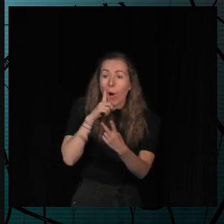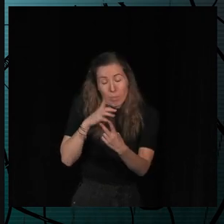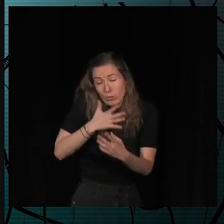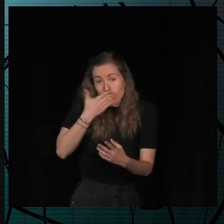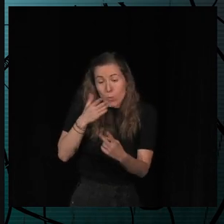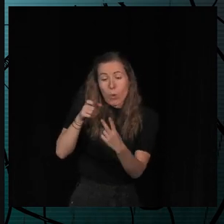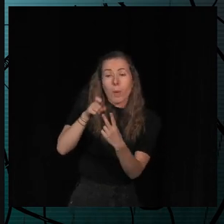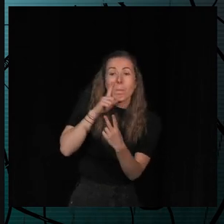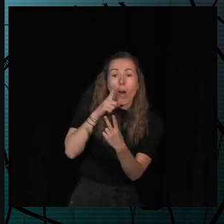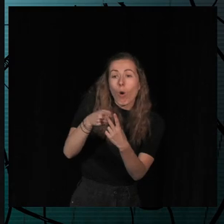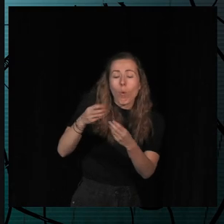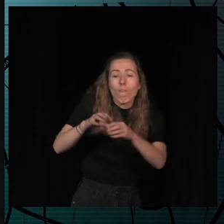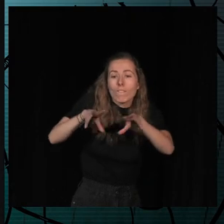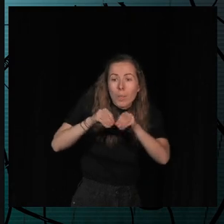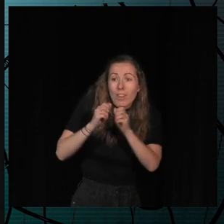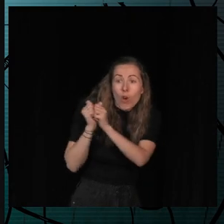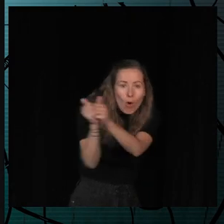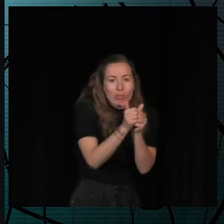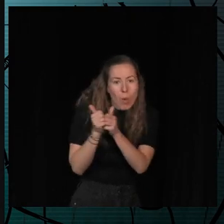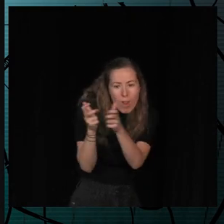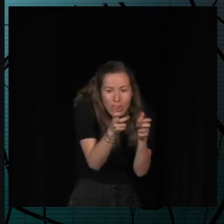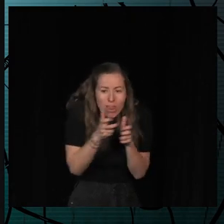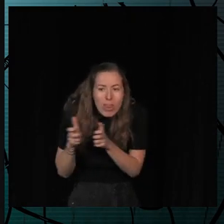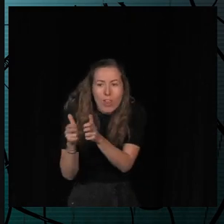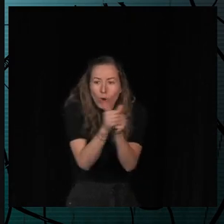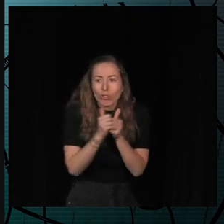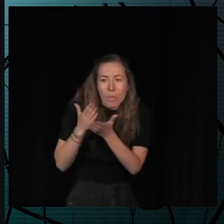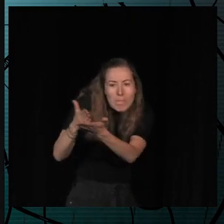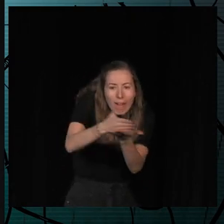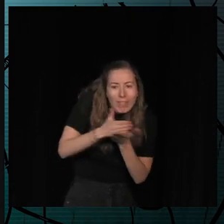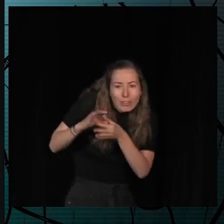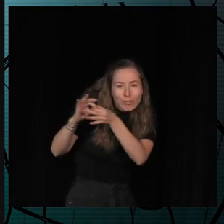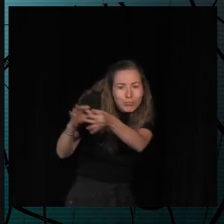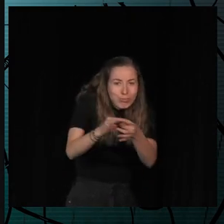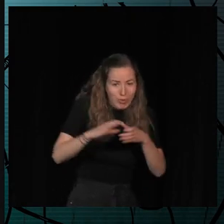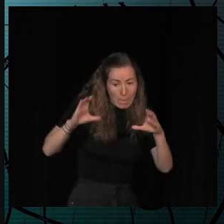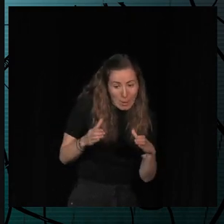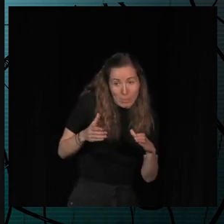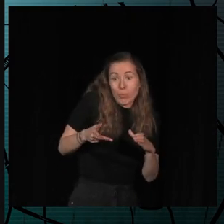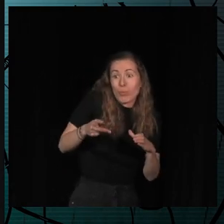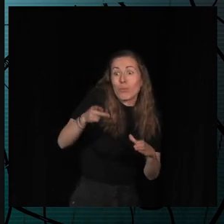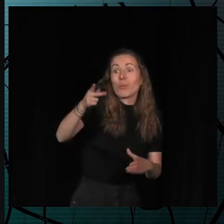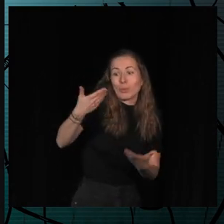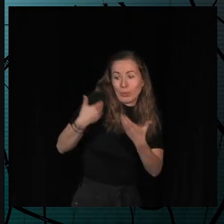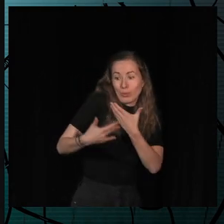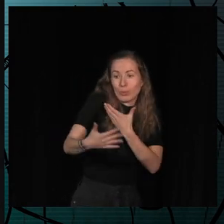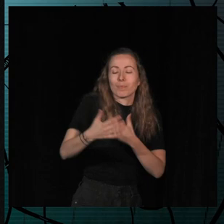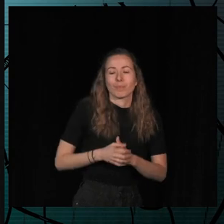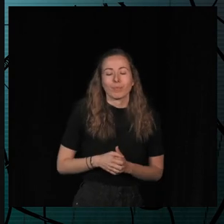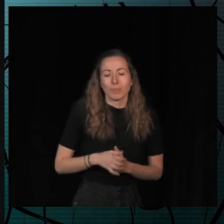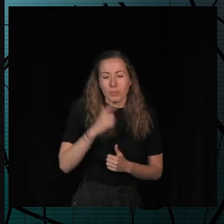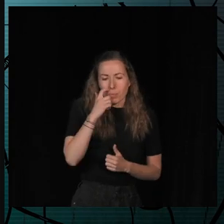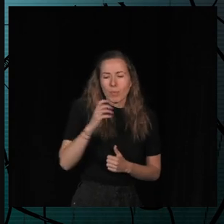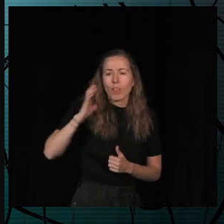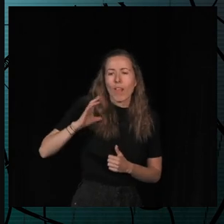heureusement famille entière qui vont jouer ensemble euh je dirais que Nintendo à l'époque